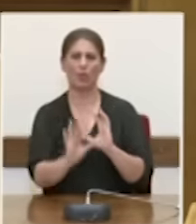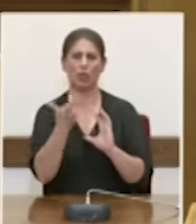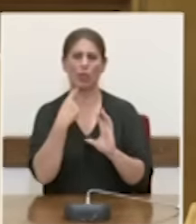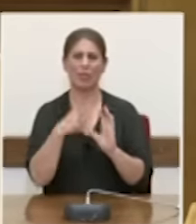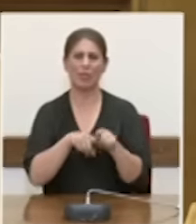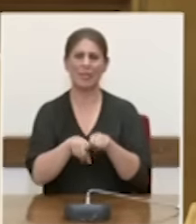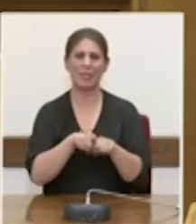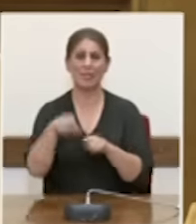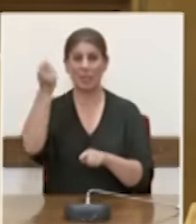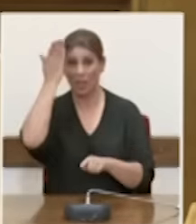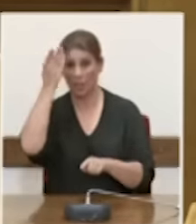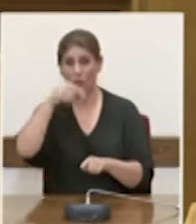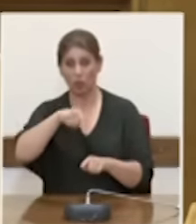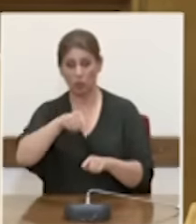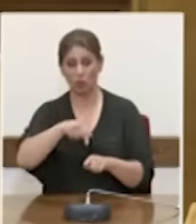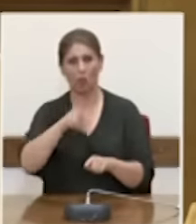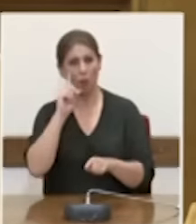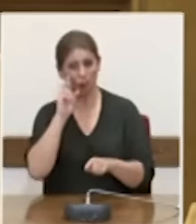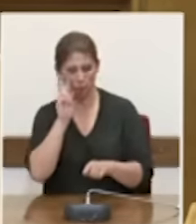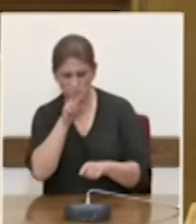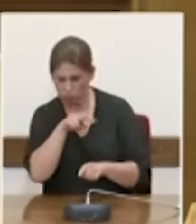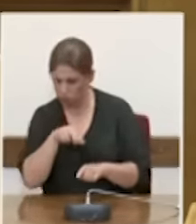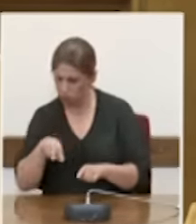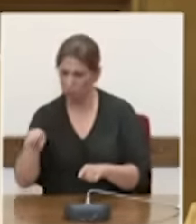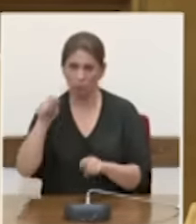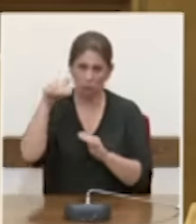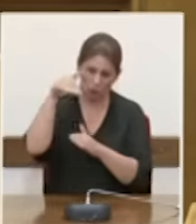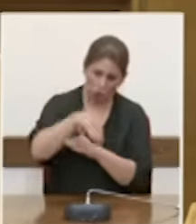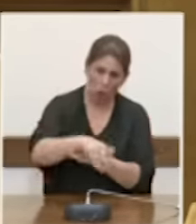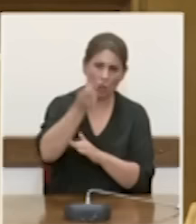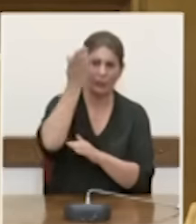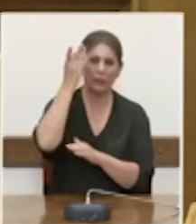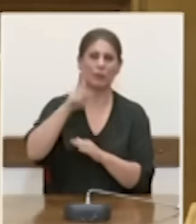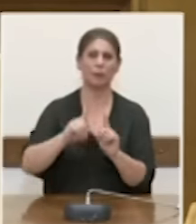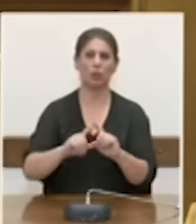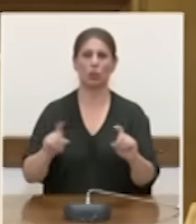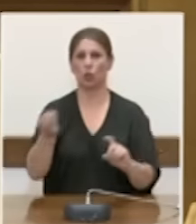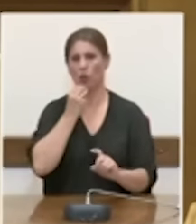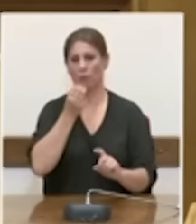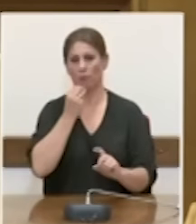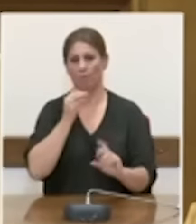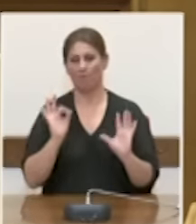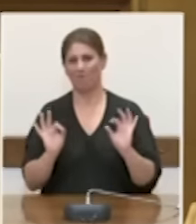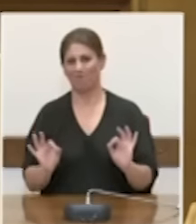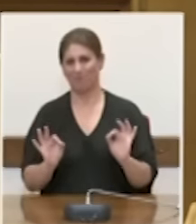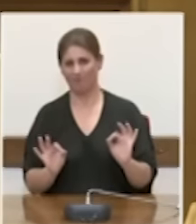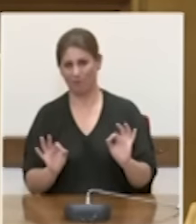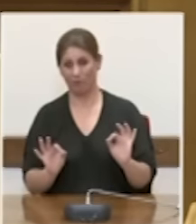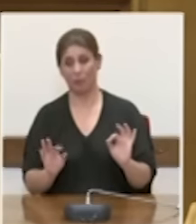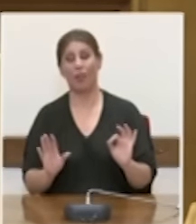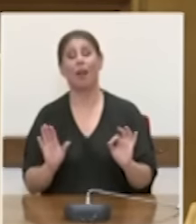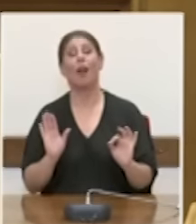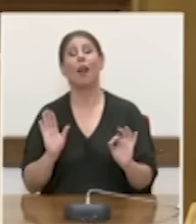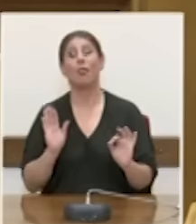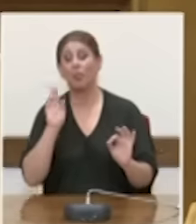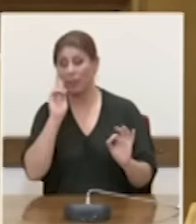ακρίβεια. Τώρα μάλιστα εντοπίζετε πτώση τιμών στα τρόφιμα. Φυσικά δεν την έχει εντοπίσει